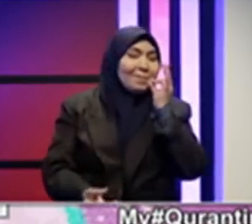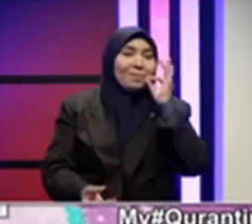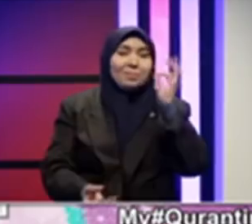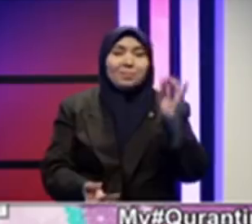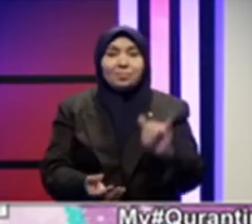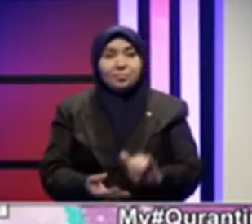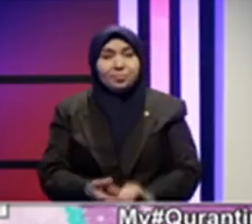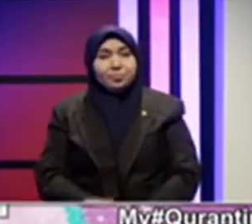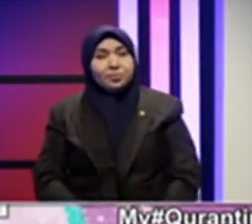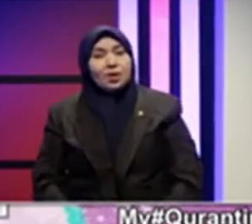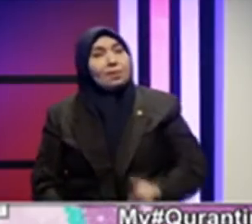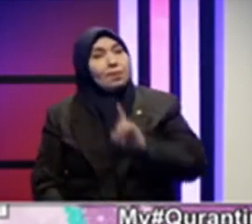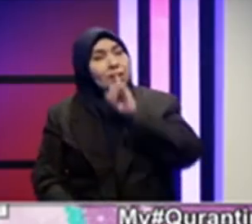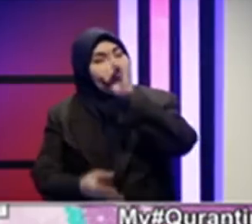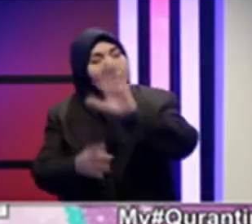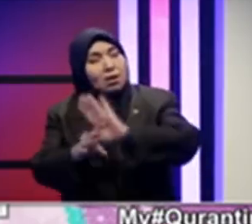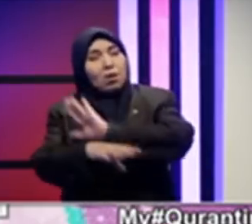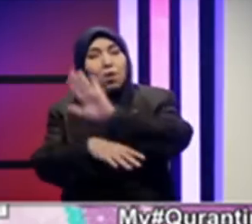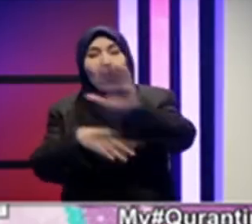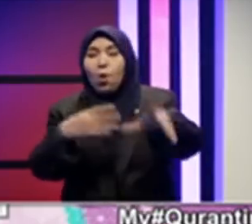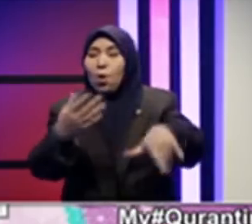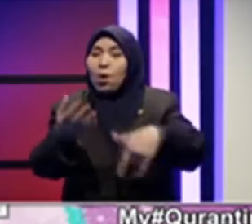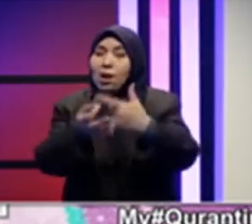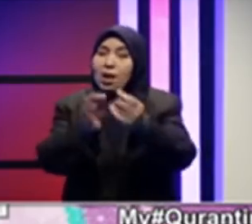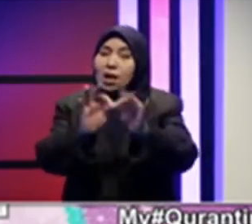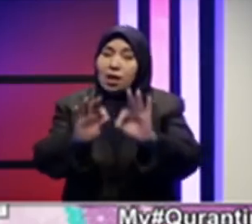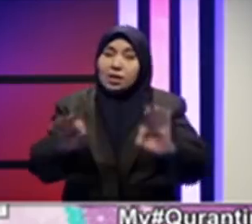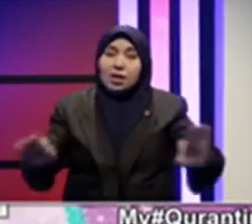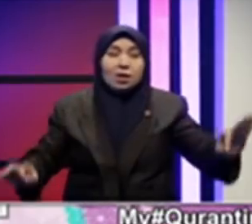تأكلون صدق الله